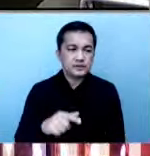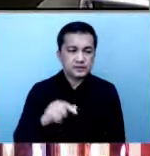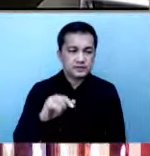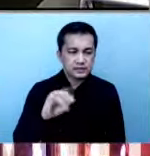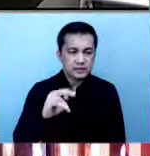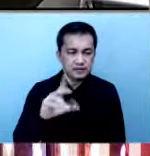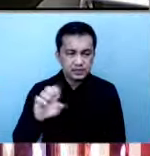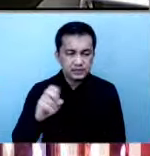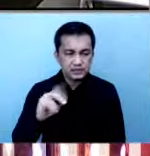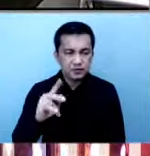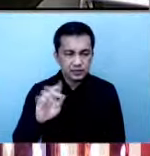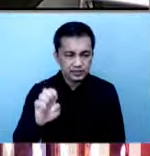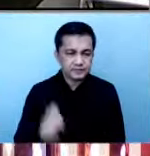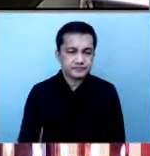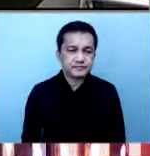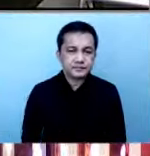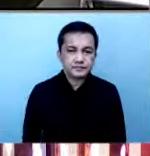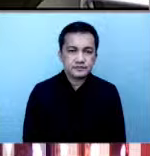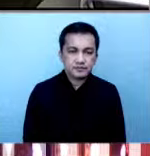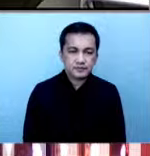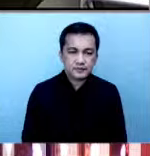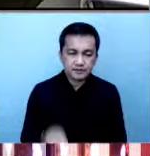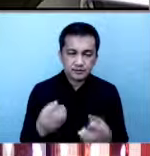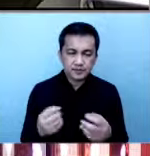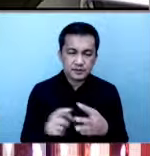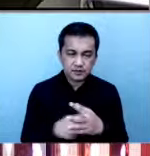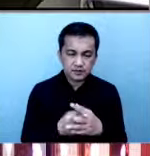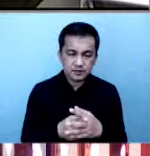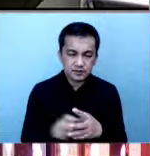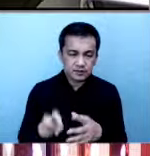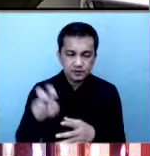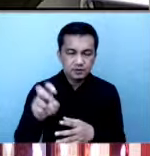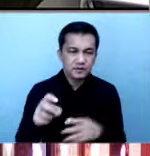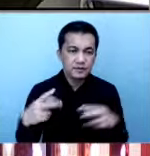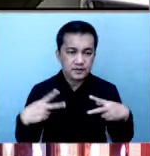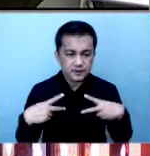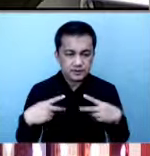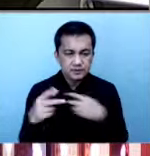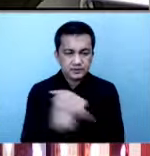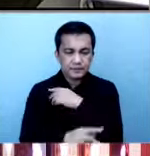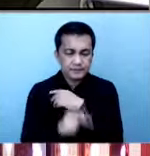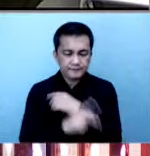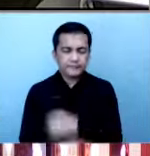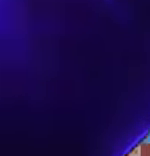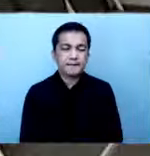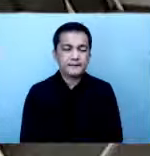Samonte. Camille, marami naman nagsimulang bumiyahe para magbakasyon sa mga probinsya.